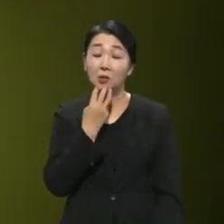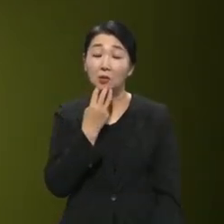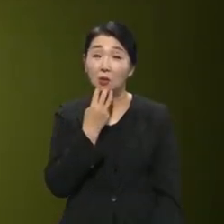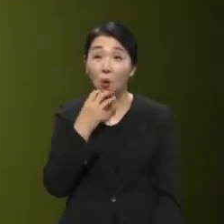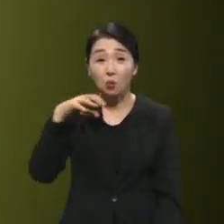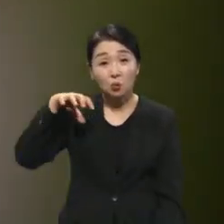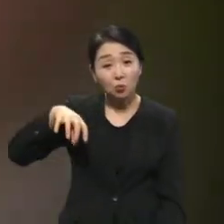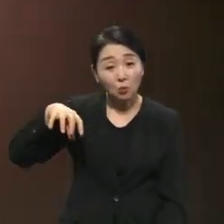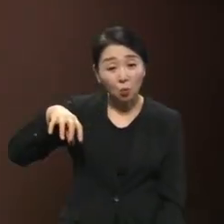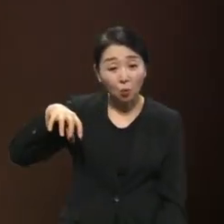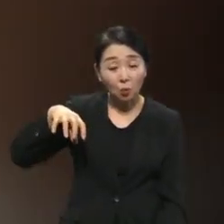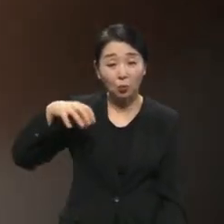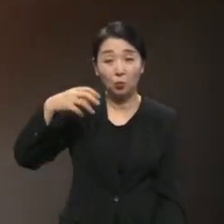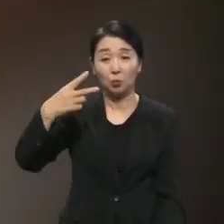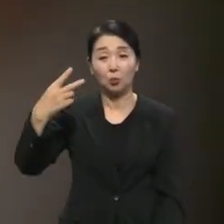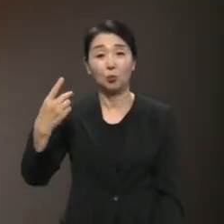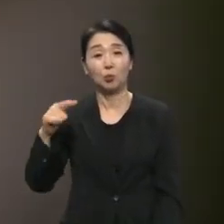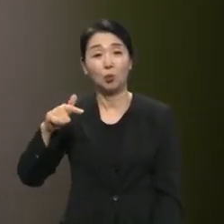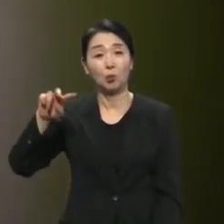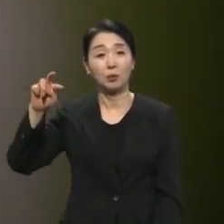층주차장한쪽구석에서발생했습니다